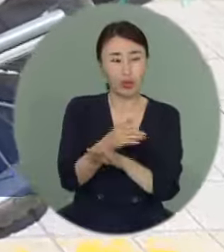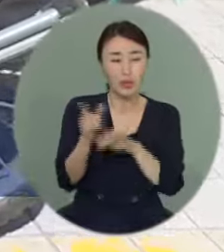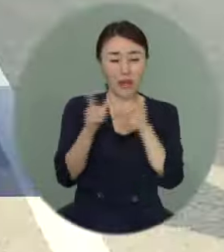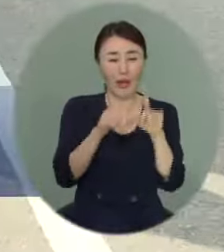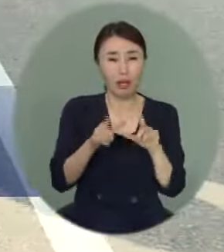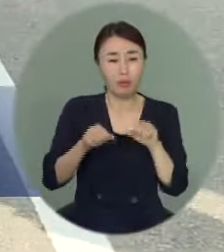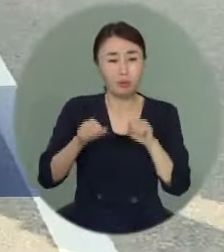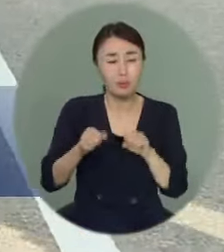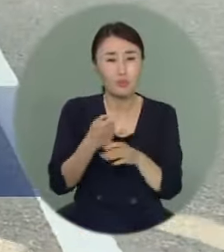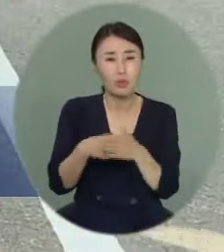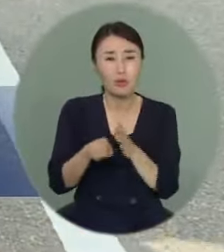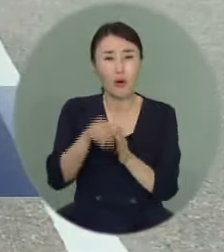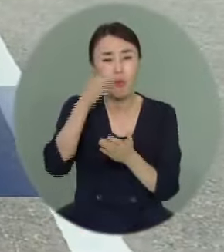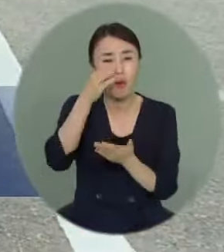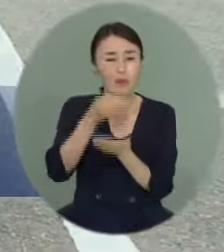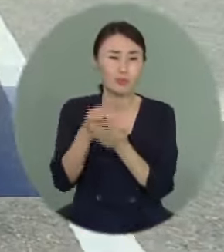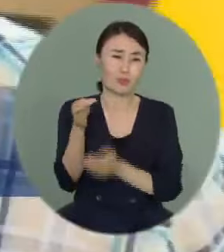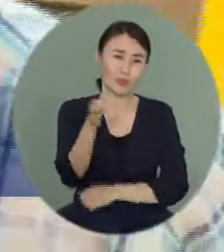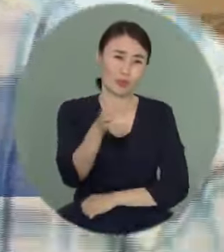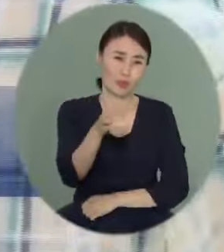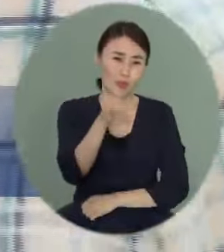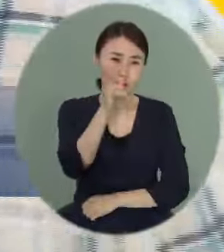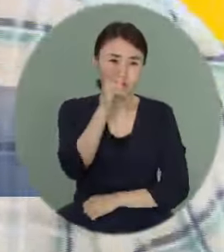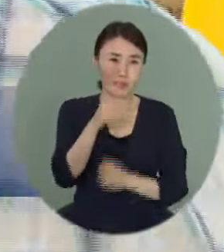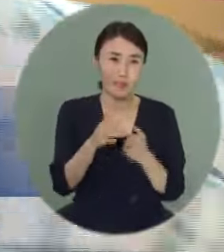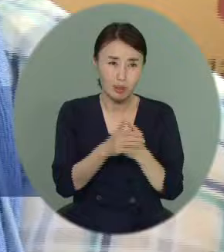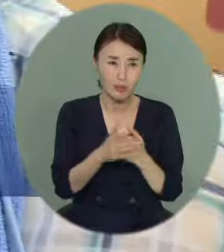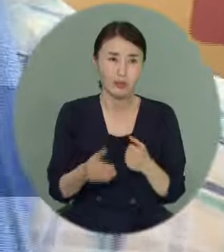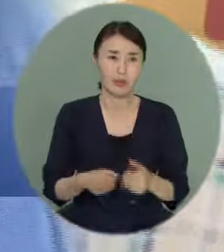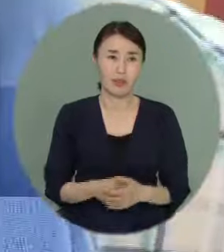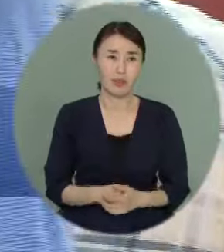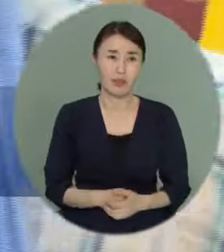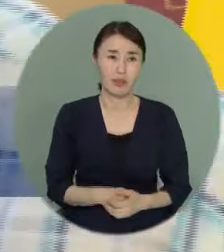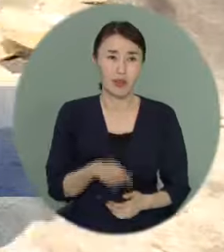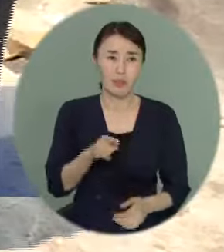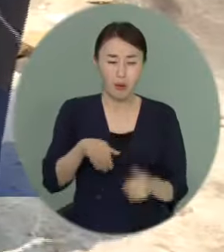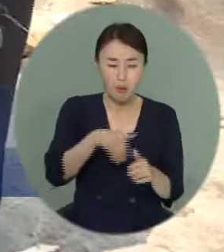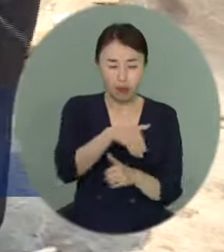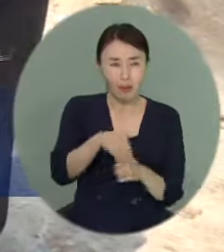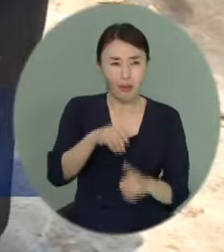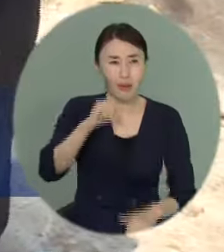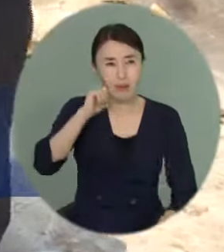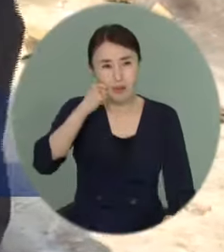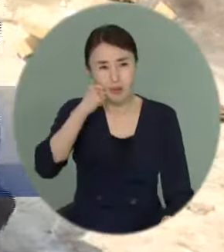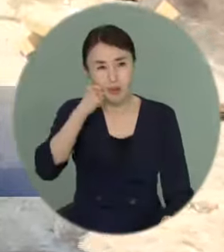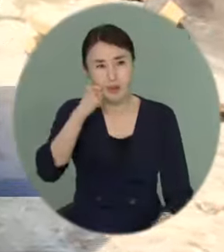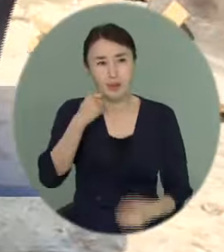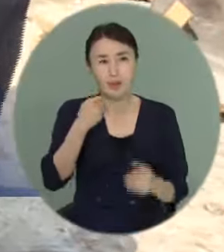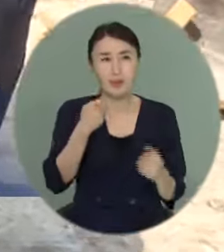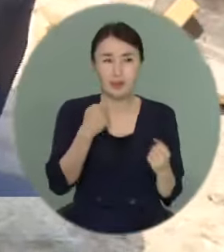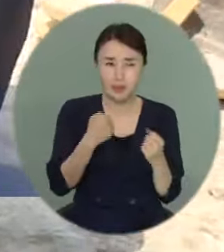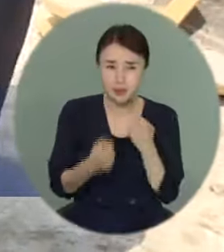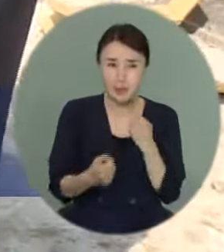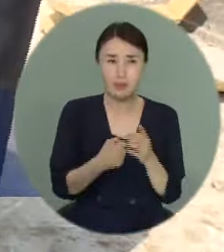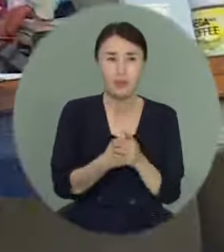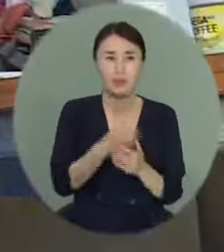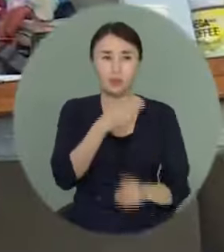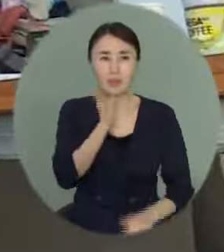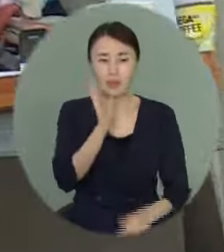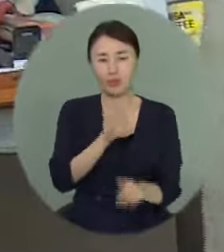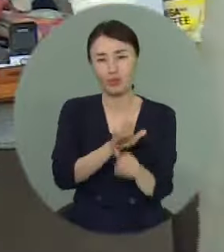유지하기 위한를 받고 있고요 재정이라고 함도 불구하고이 어들지